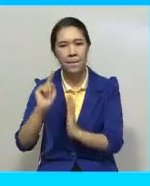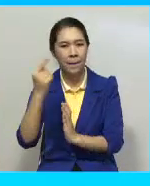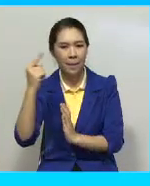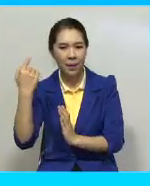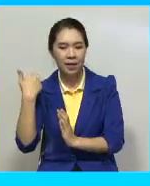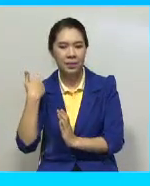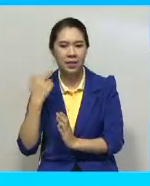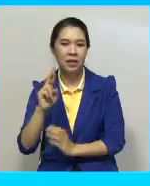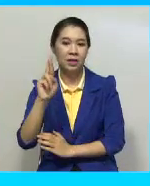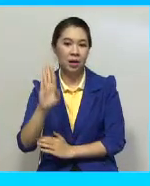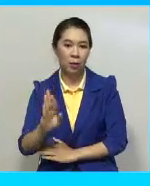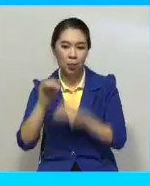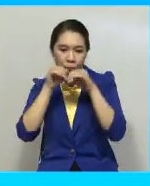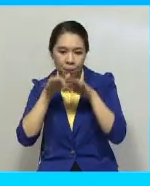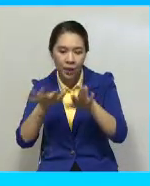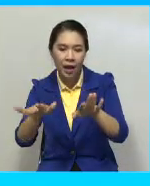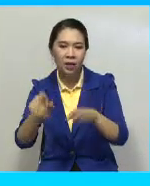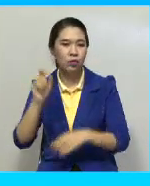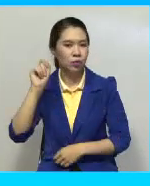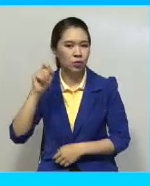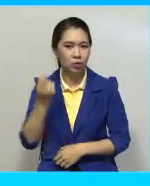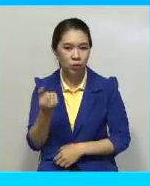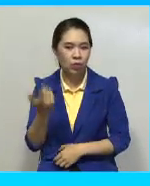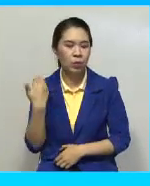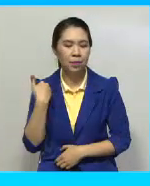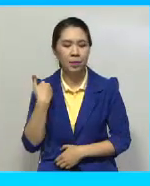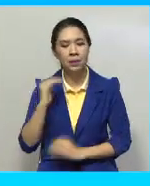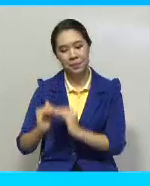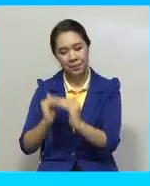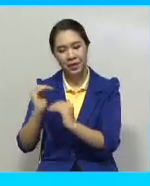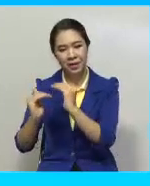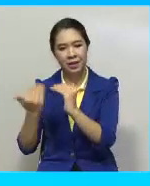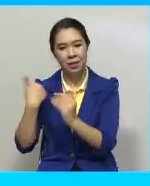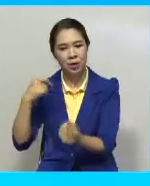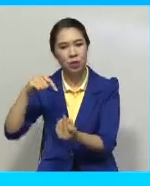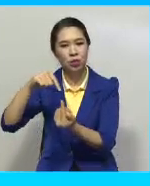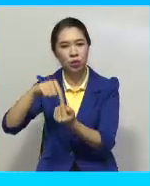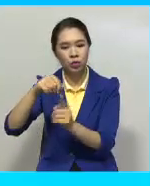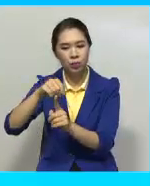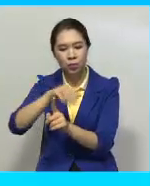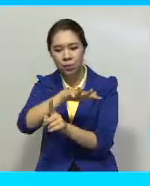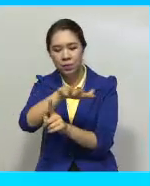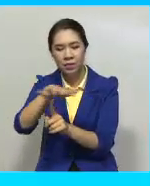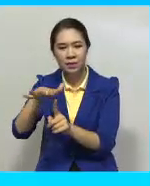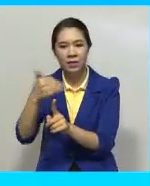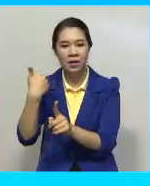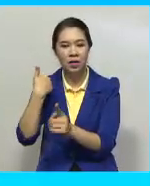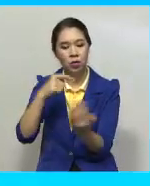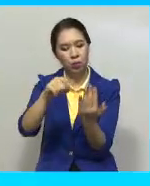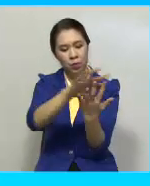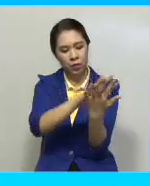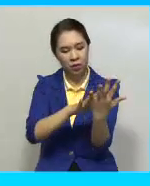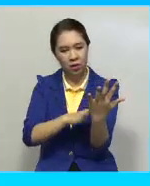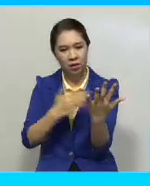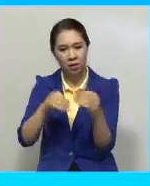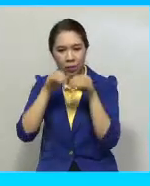ยส่วนระบบถ่ายทอดสดนะครับก็ได้มีการปรับปรุงพัฒนาโดยปัจจุบันเนี่ยมีจุดสัญญาณถ่ายทอดที่ครอบคลุมทุกภูมิภา